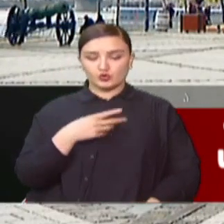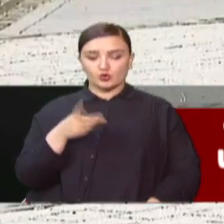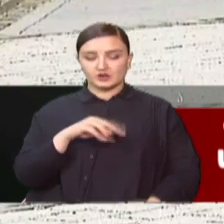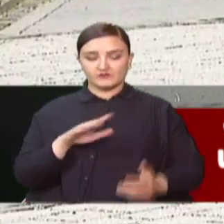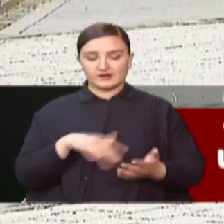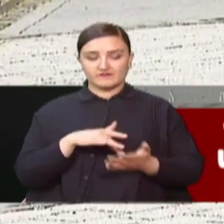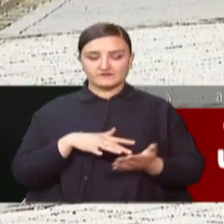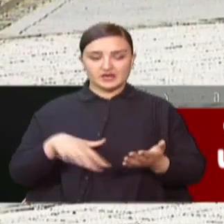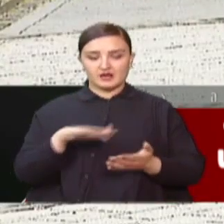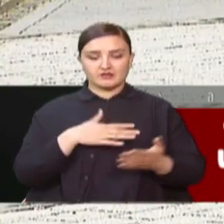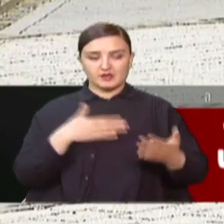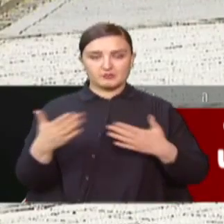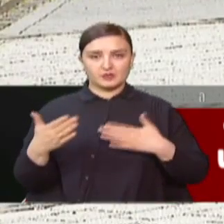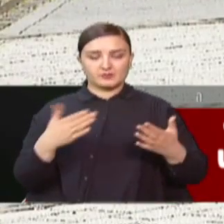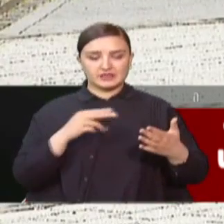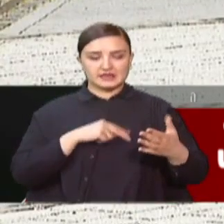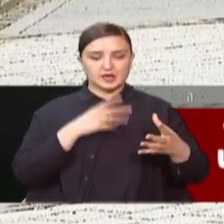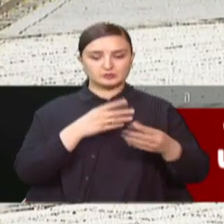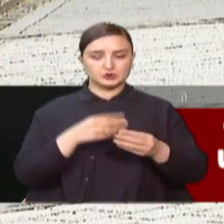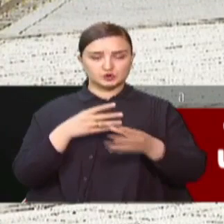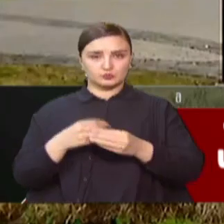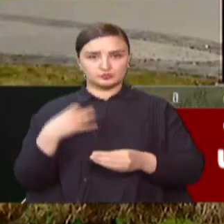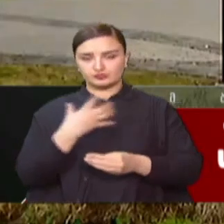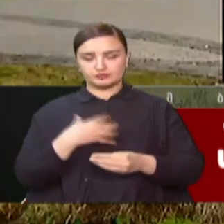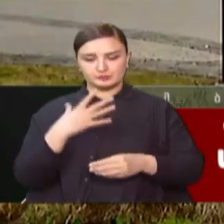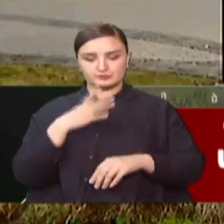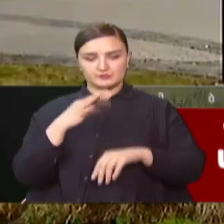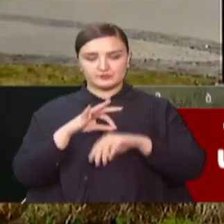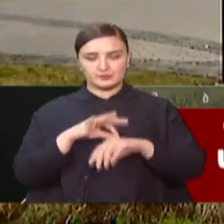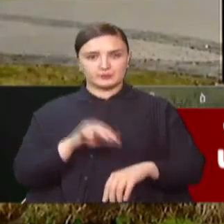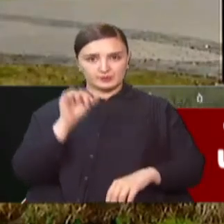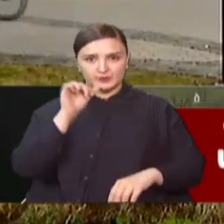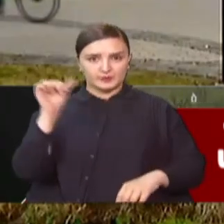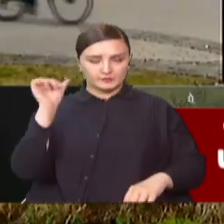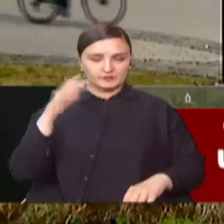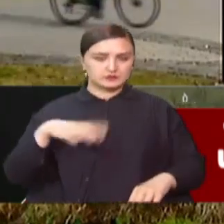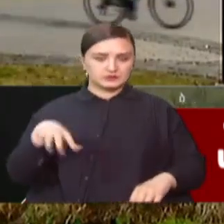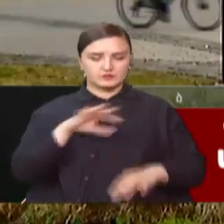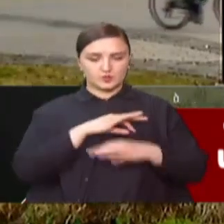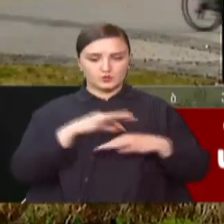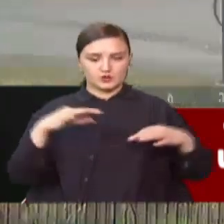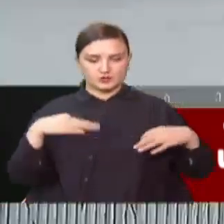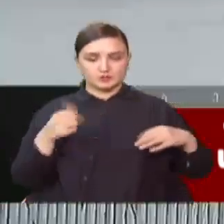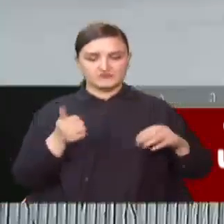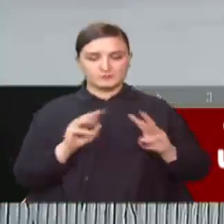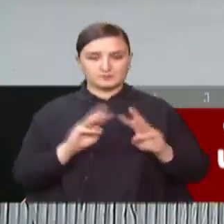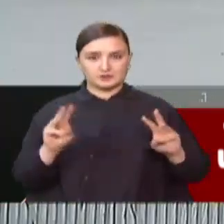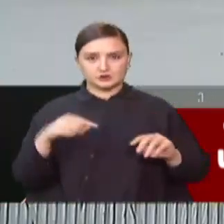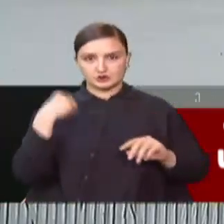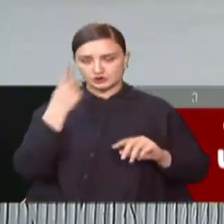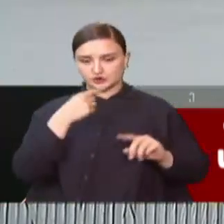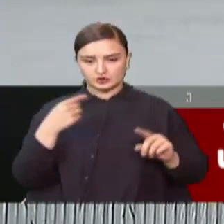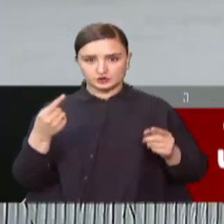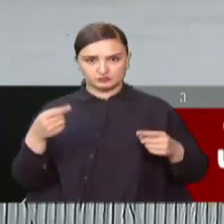შორის თანამშრომლობა და მნიშვნელოვანი იყო ის შეხვედრა, რომელიც გაიმართა გასულ წელს საქართველოსა და უნგრეთის პრემიერ-მინისტრებს შორის, რამაც